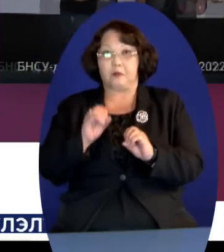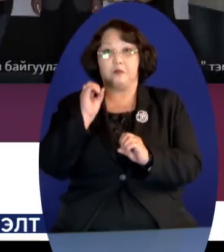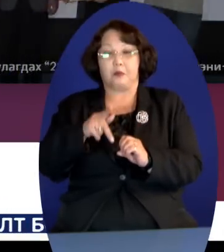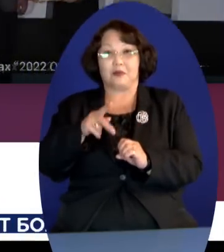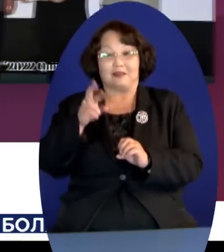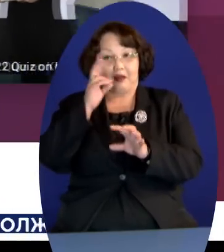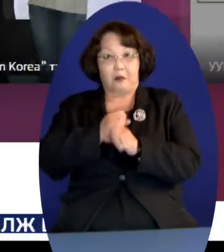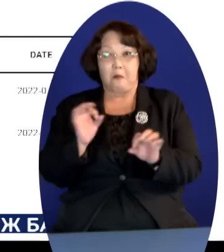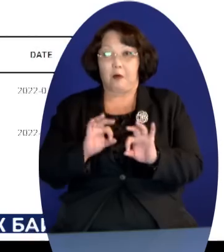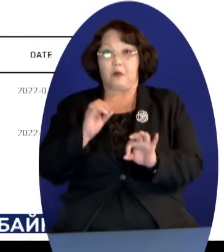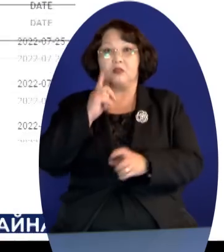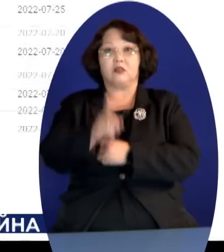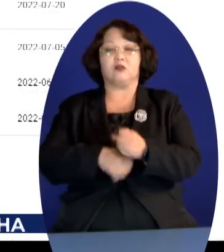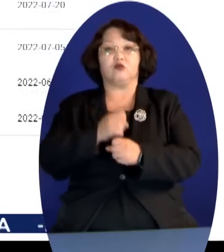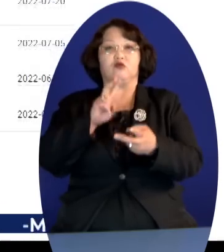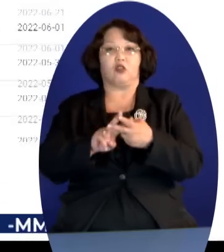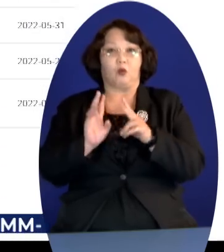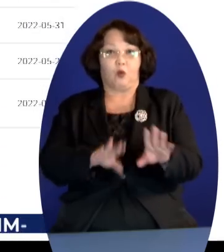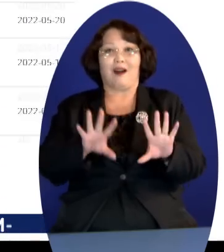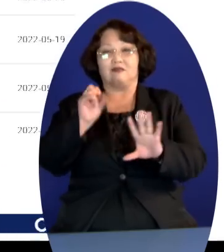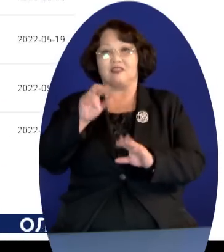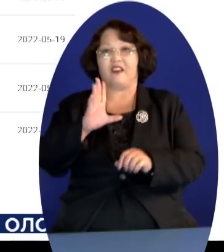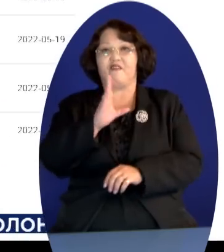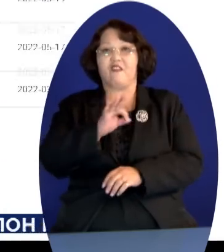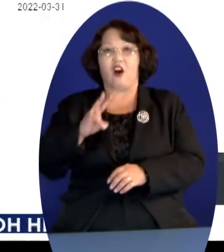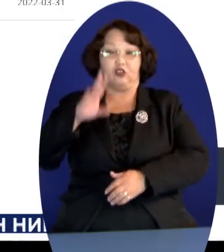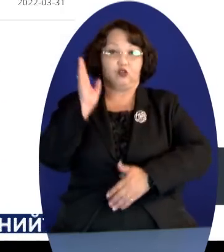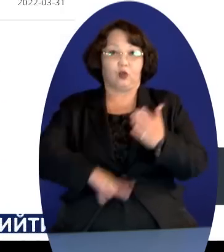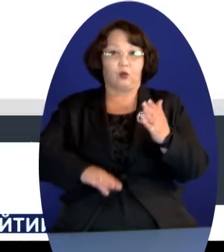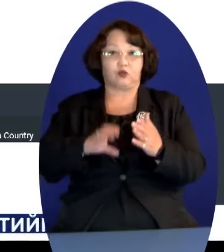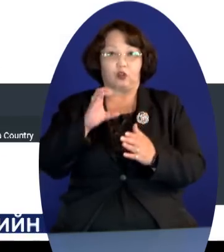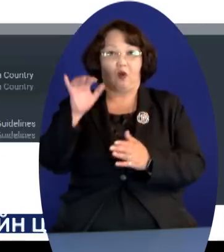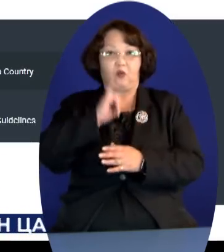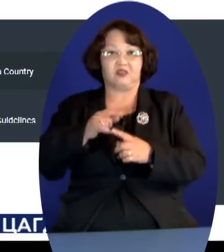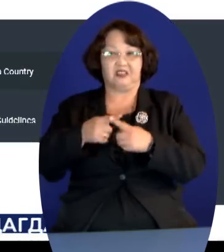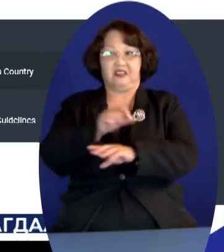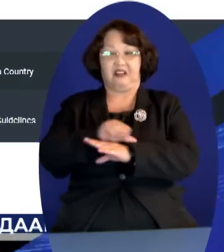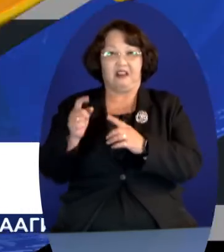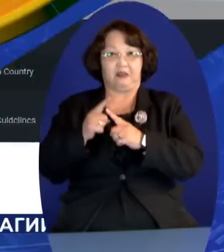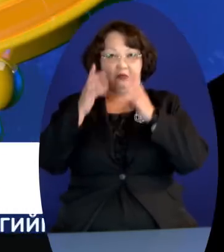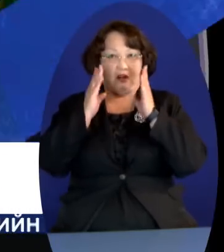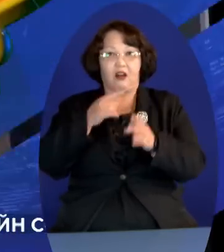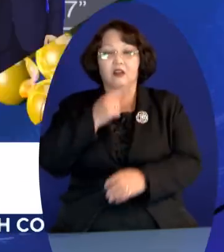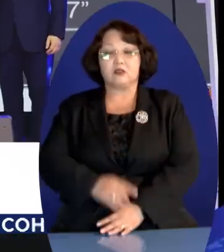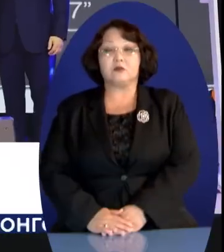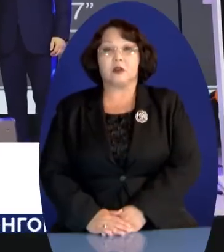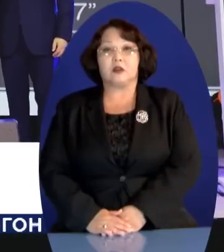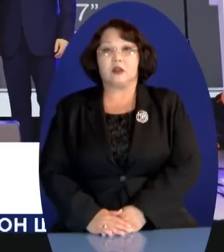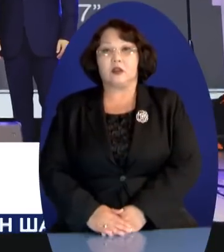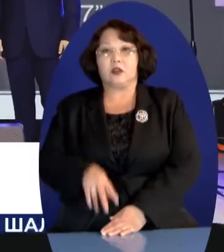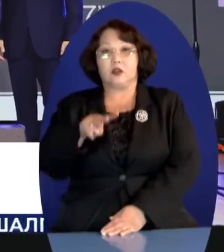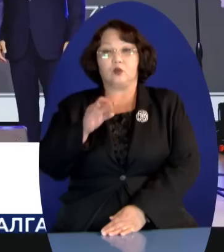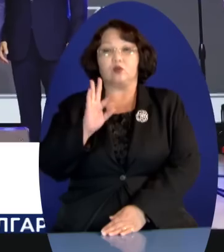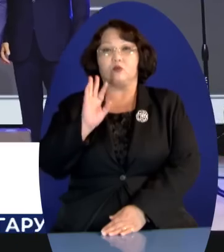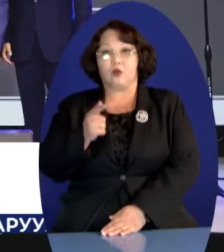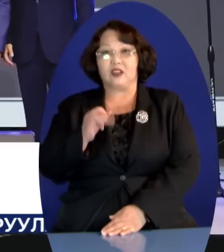дагуу 1 жил хүртэл хугацаагаар хорих эсвэл 10 сая хүртэл вооны торгуул ногдуулахыг энэ журмд тусгасан байна. Люксембургийн